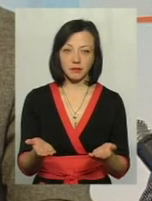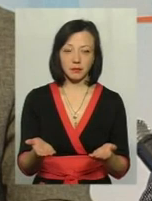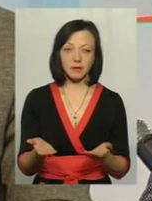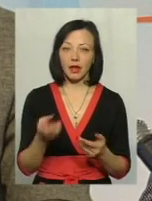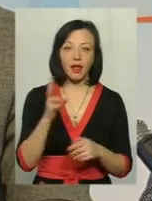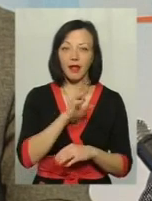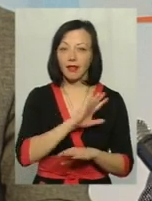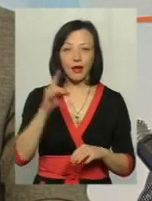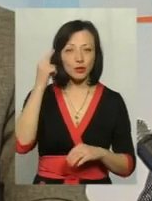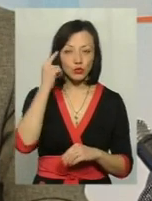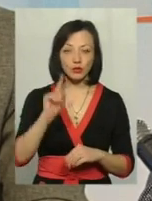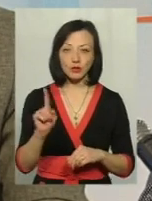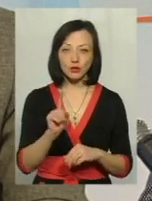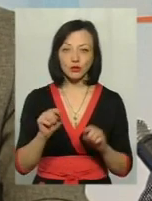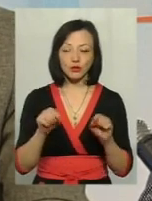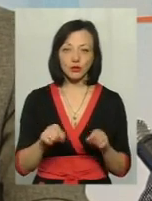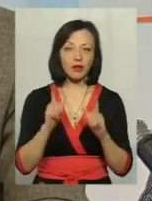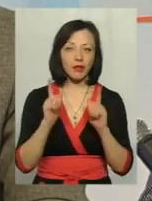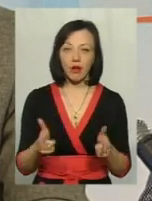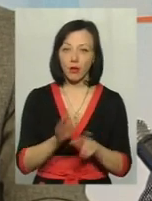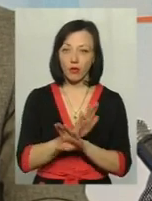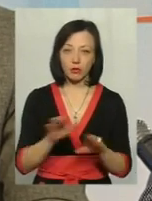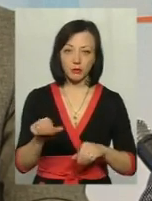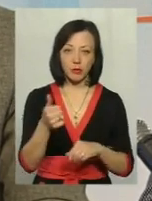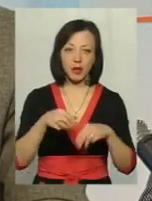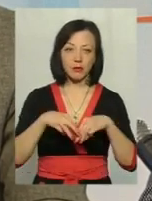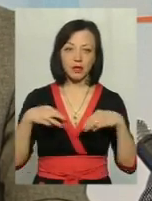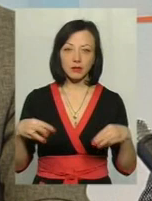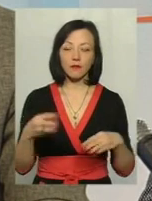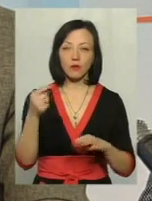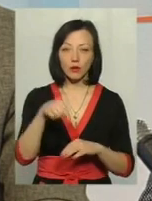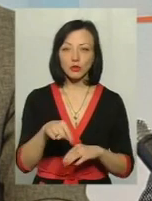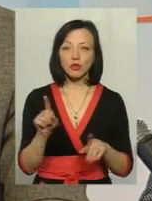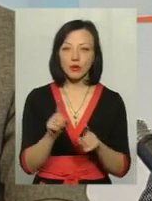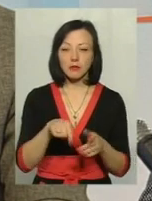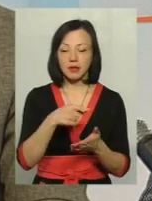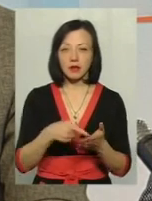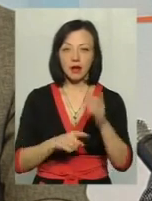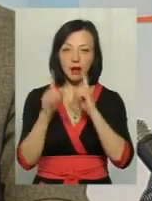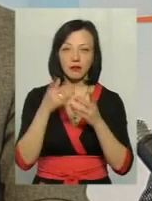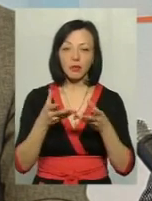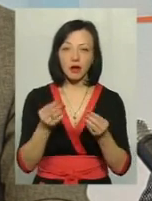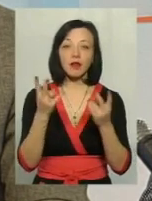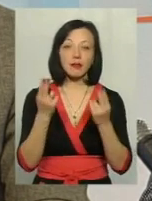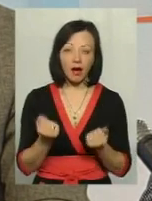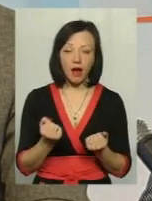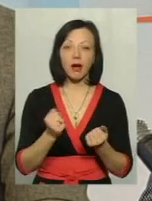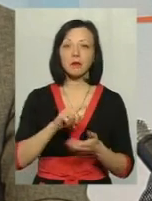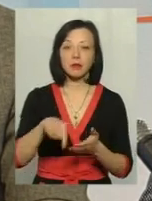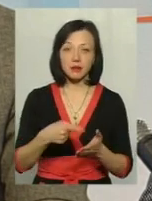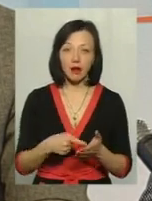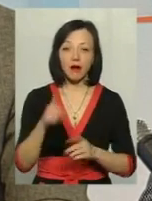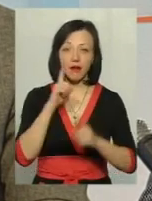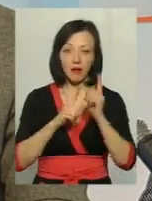Не думаю, що тут не погоджуся з прем'єр-міністром, тому що тут на щось міська рада впливає. Так, міська рада затверджує цей